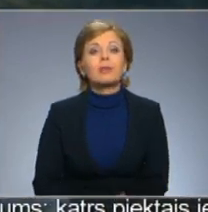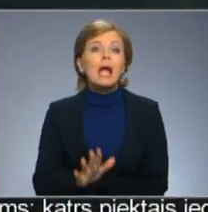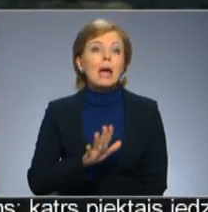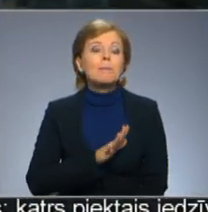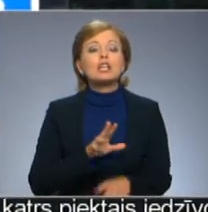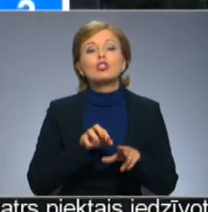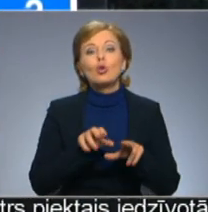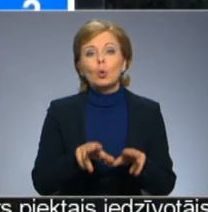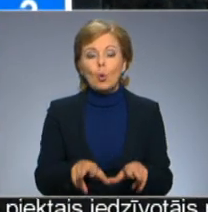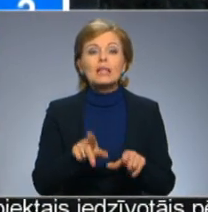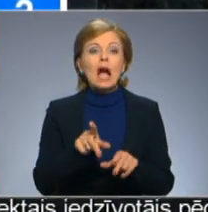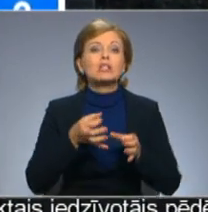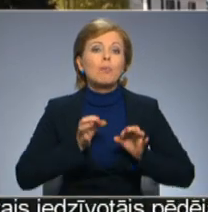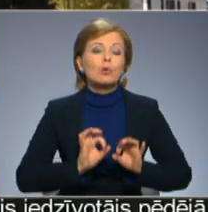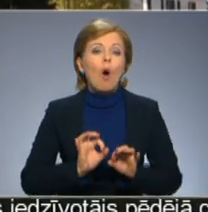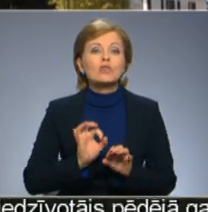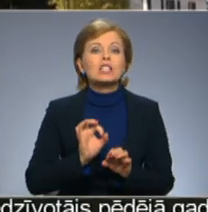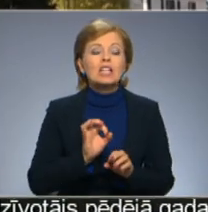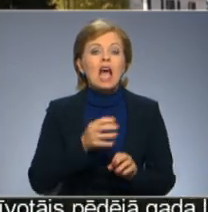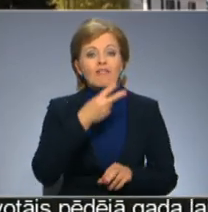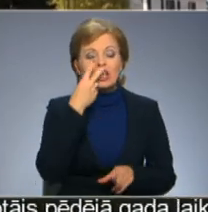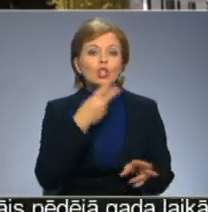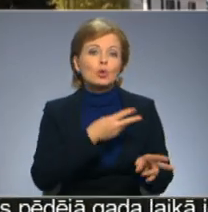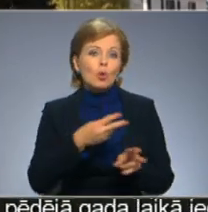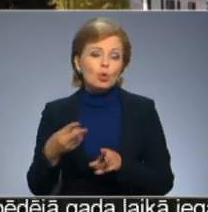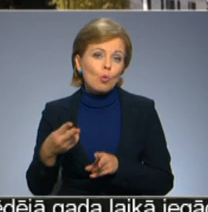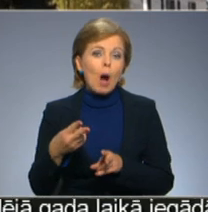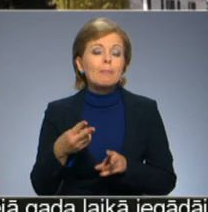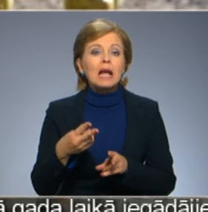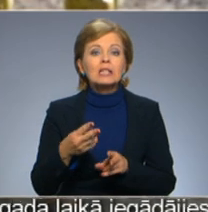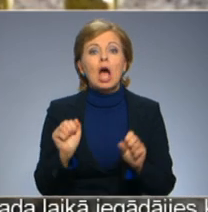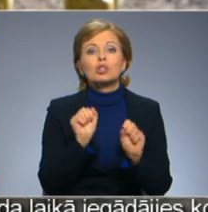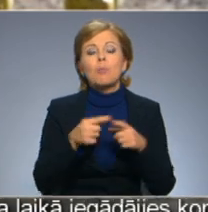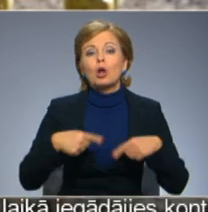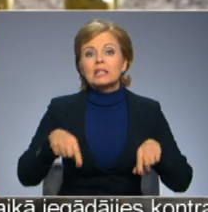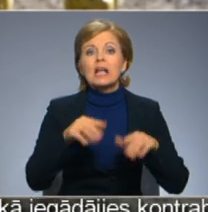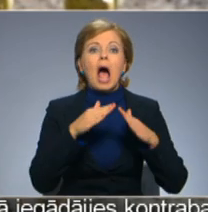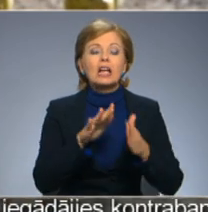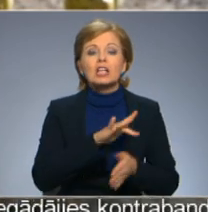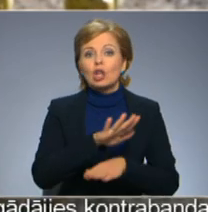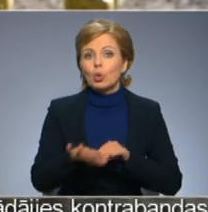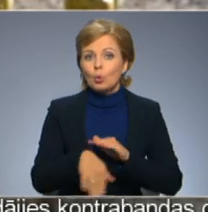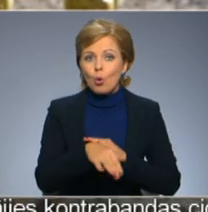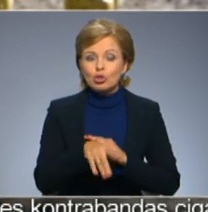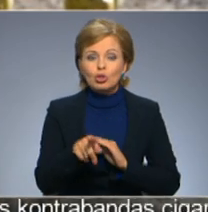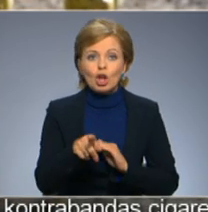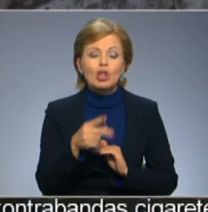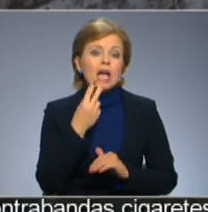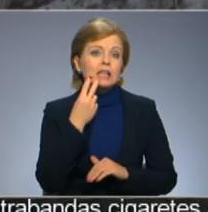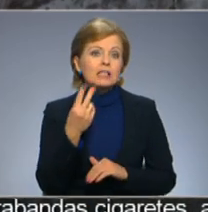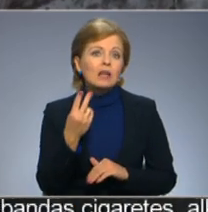Bijušās Skrundas profesionālās vidusskolas kopmītnes mācība ēkas un sporta zāle ir tukšas un arvien lielākus vaipstus te ievēl